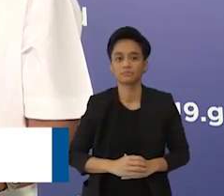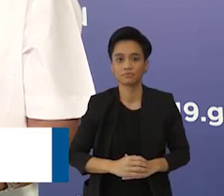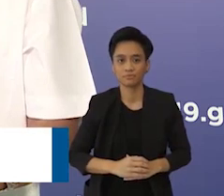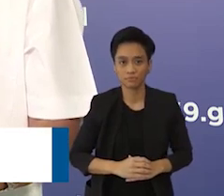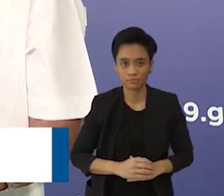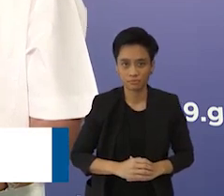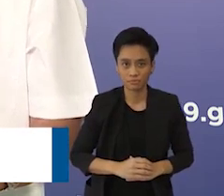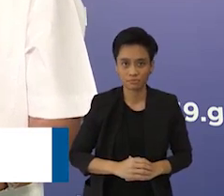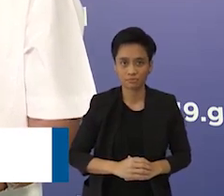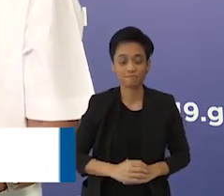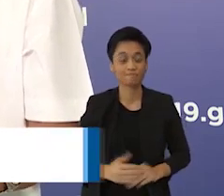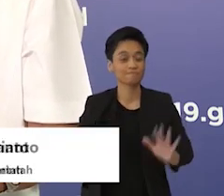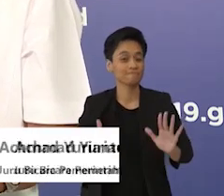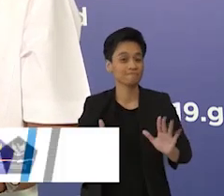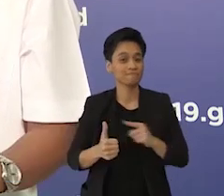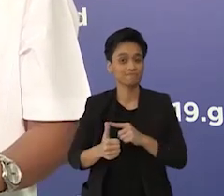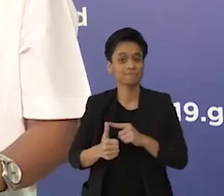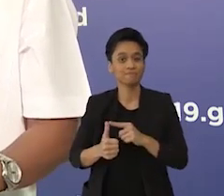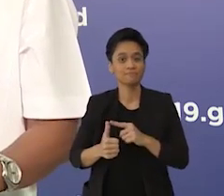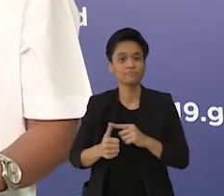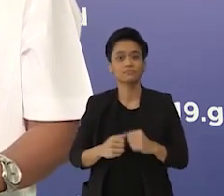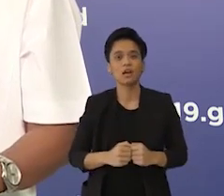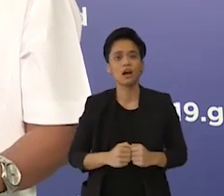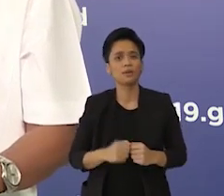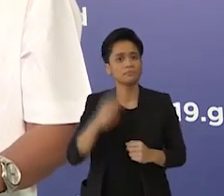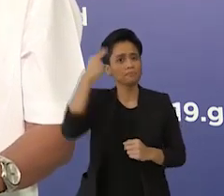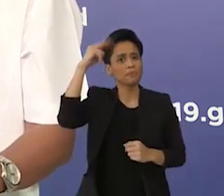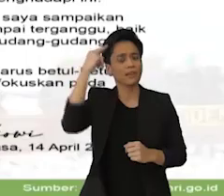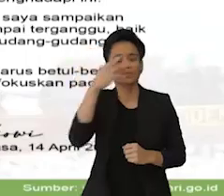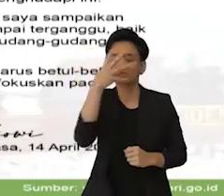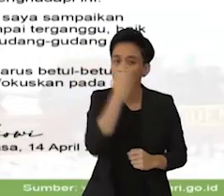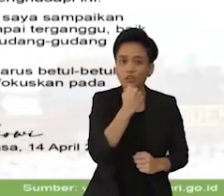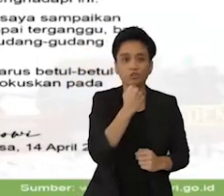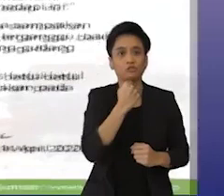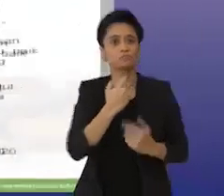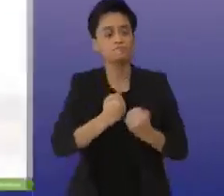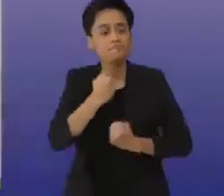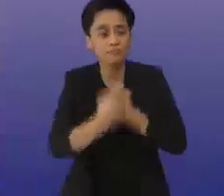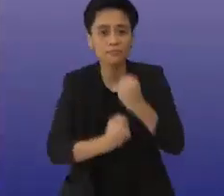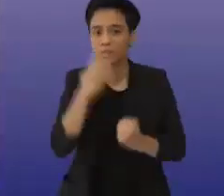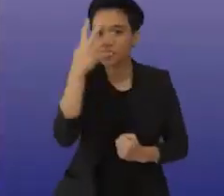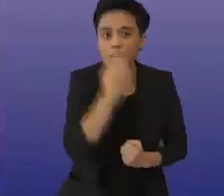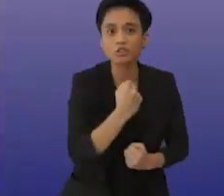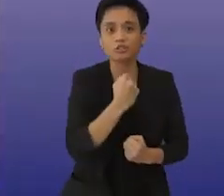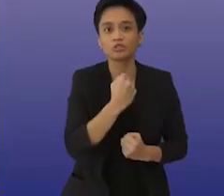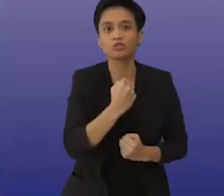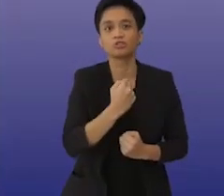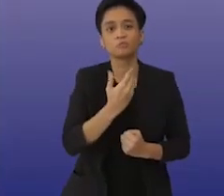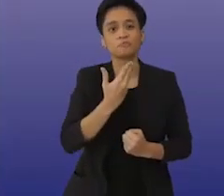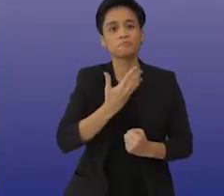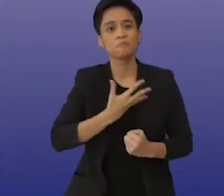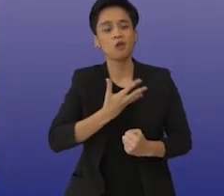pemerintah yang keenam pemerintah secara serius secara bersungguh-sungguh untuk memberikan paket